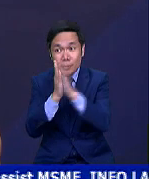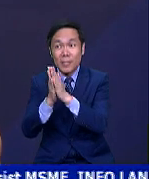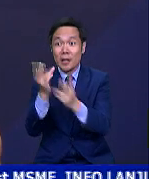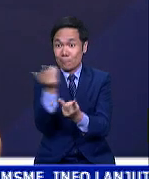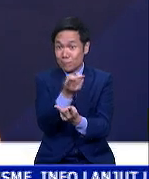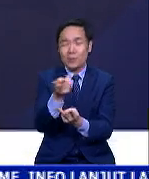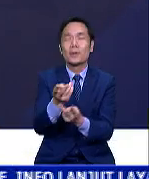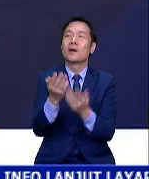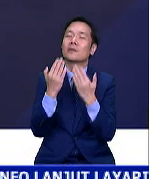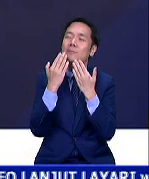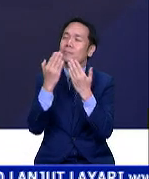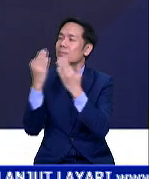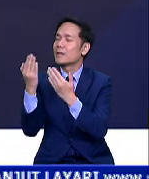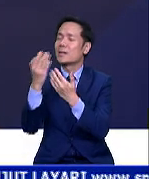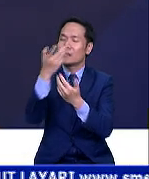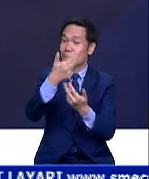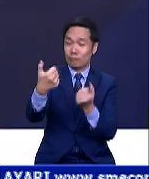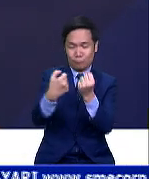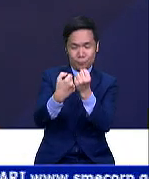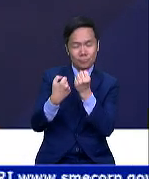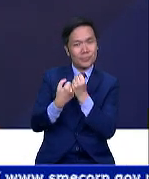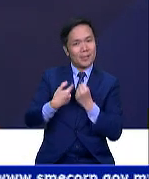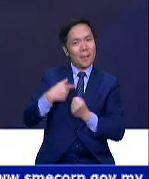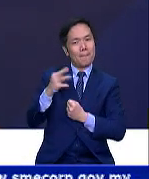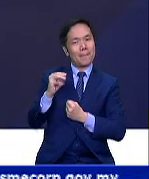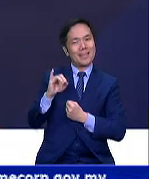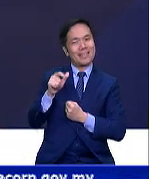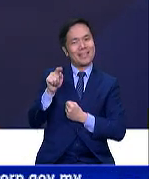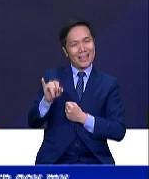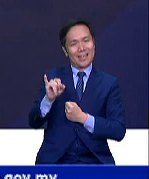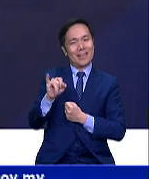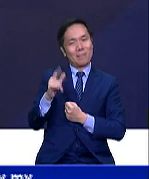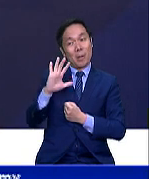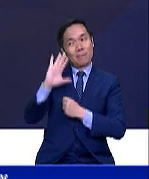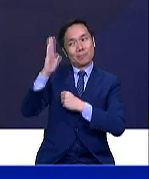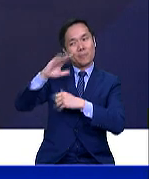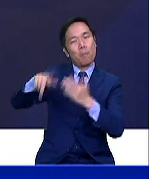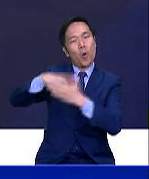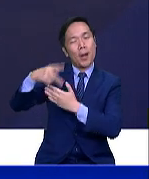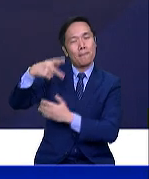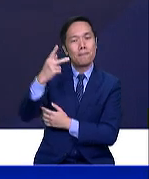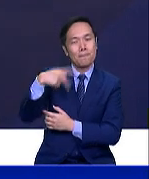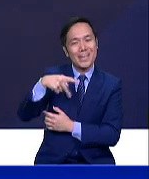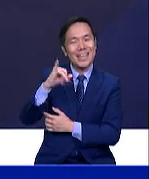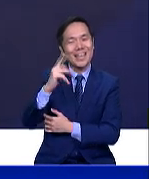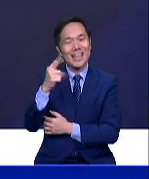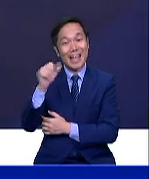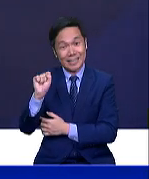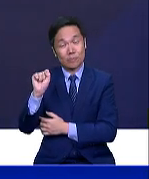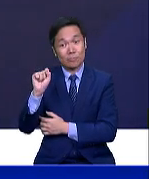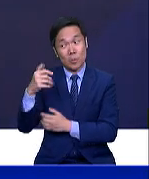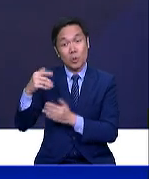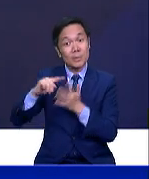both ministries have been very supportive to MITI and PIKAS. Kita perlukan untuk